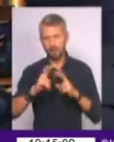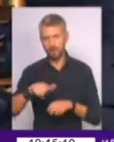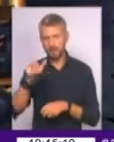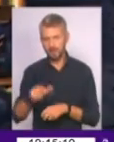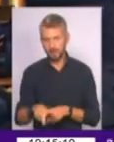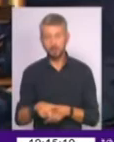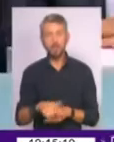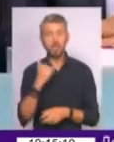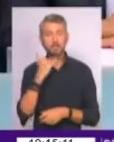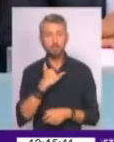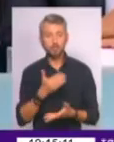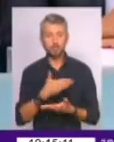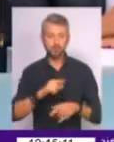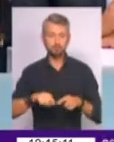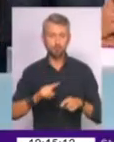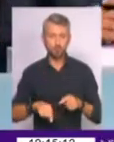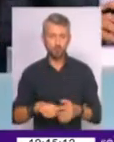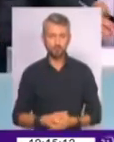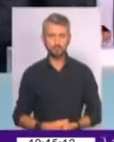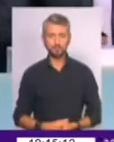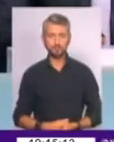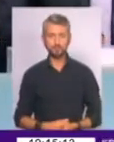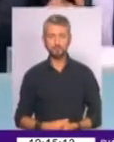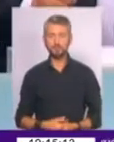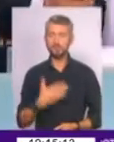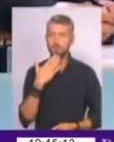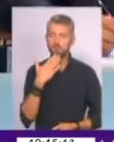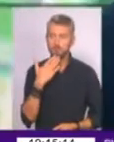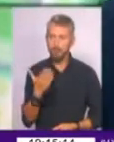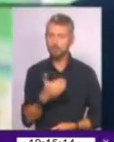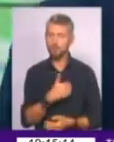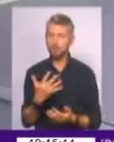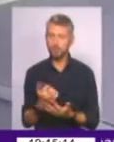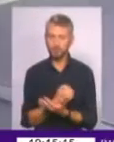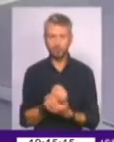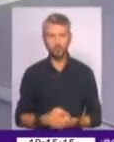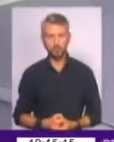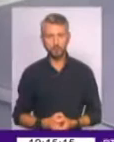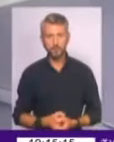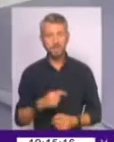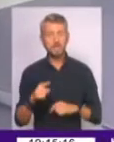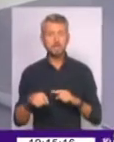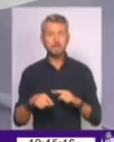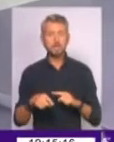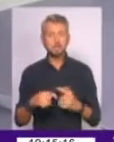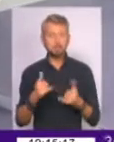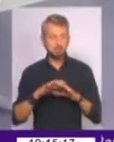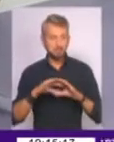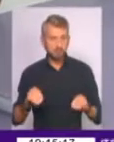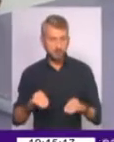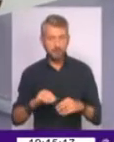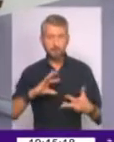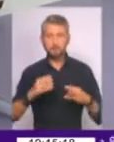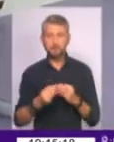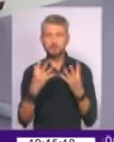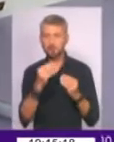нашої розмови, вже незабаром будемо стартувати. Дякую, Владе, хорошого ефіру. І в мене все на цю годину. Підсумок дня підіб'ємо